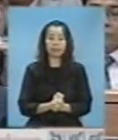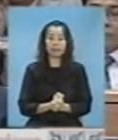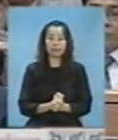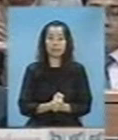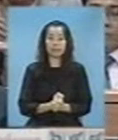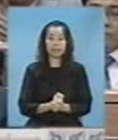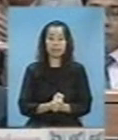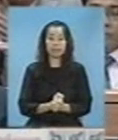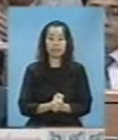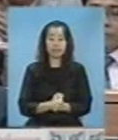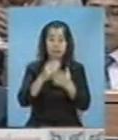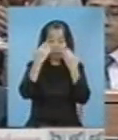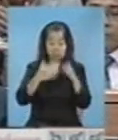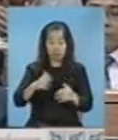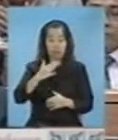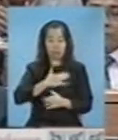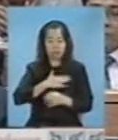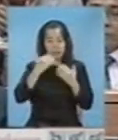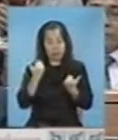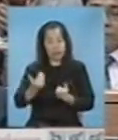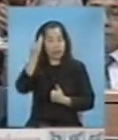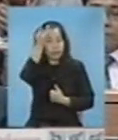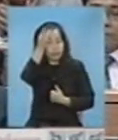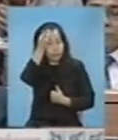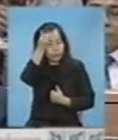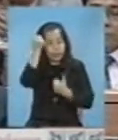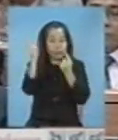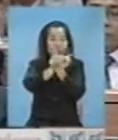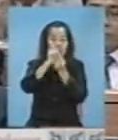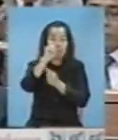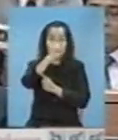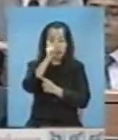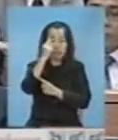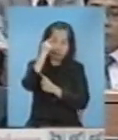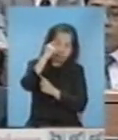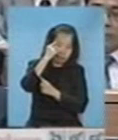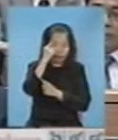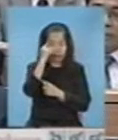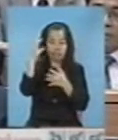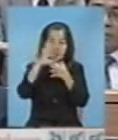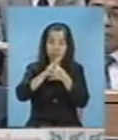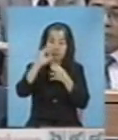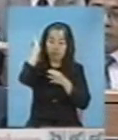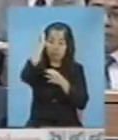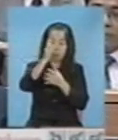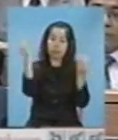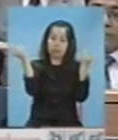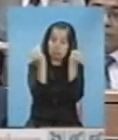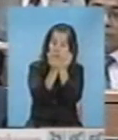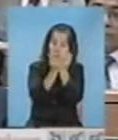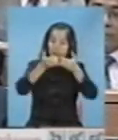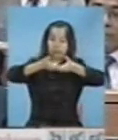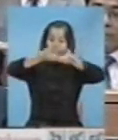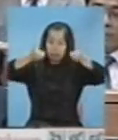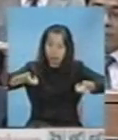และสังคมกังวลว่าที่สุดจะเป็นชนวนนำไปสู่ความขัดแย้งแตกแย